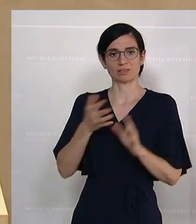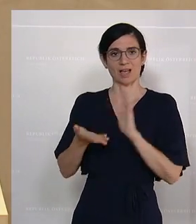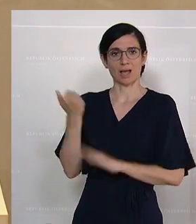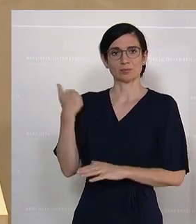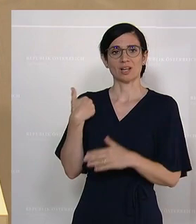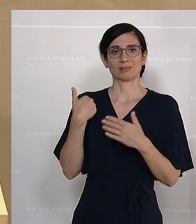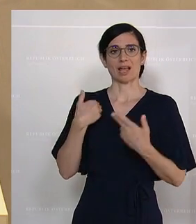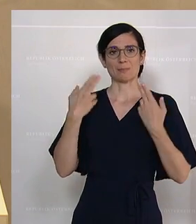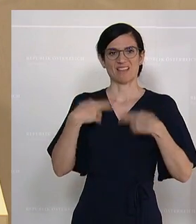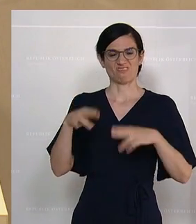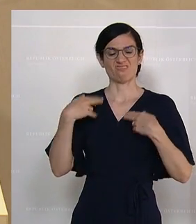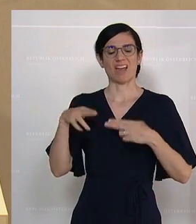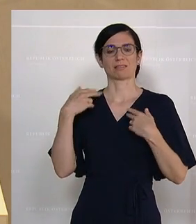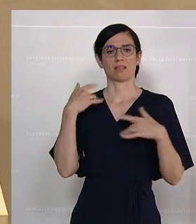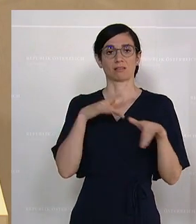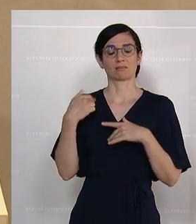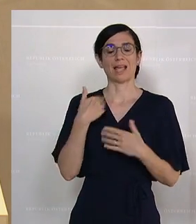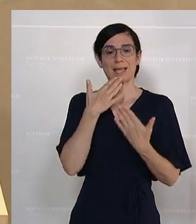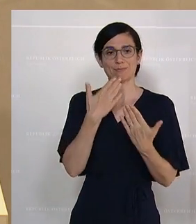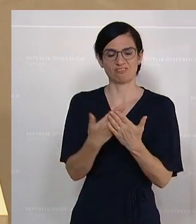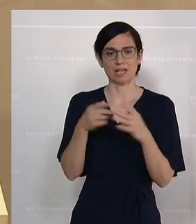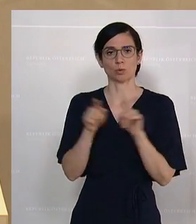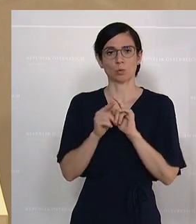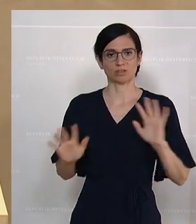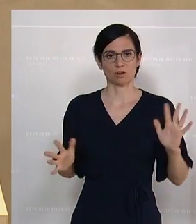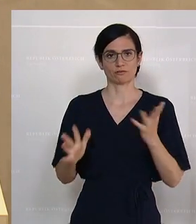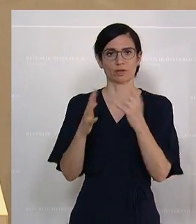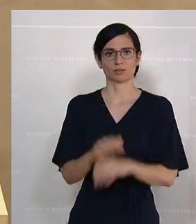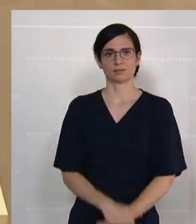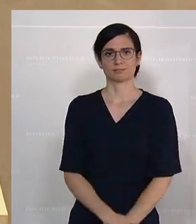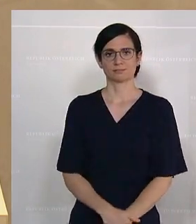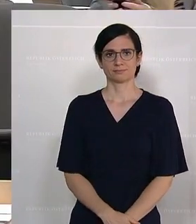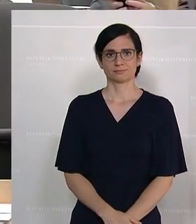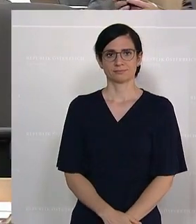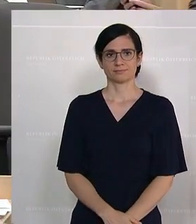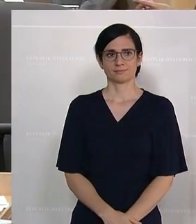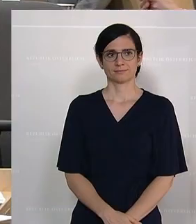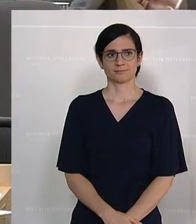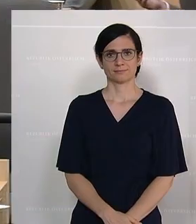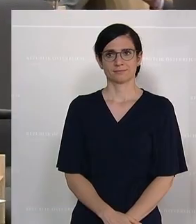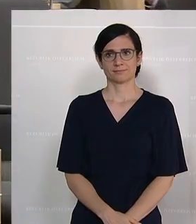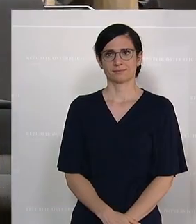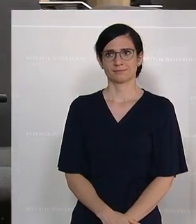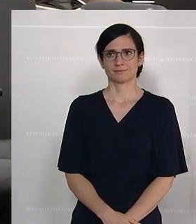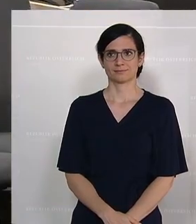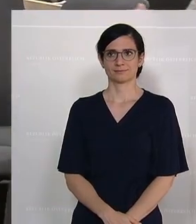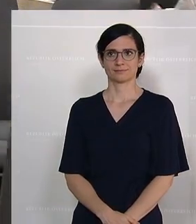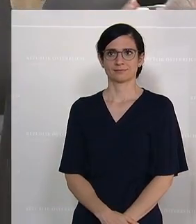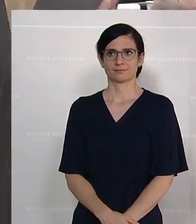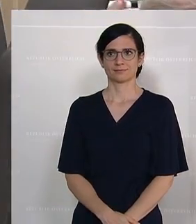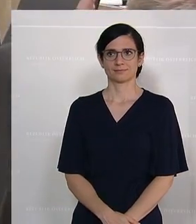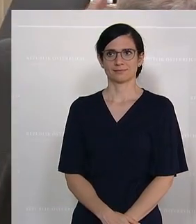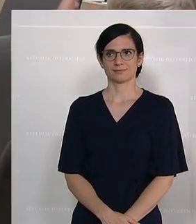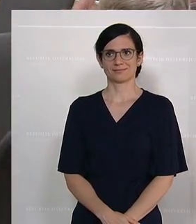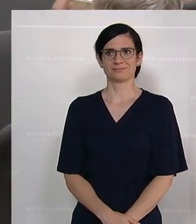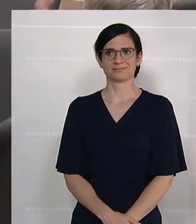forcieren und auch empfehlen dankeschön werner saxinger von der övp zum thema kampagnen die impfpflicht die